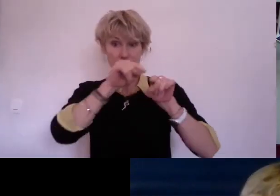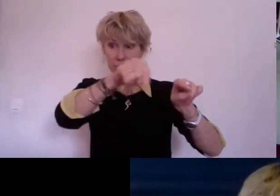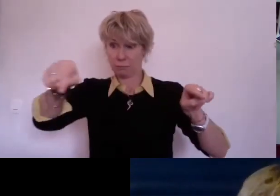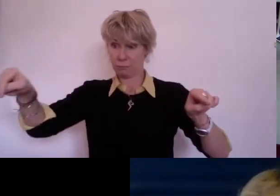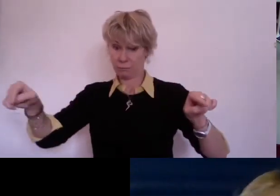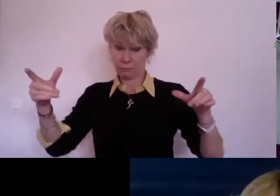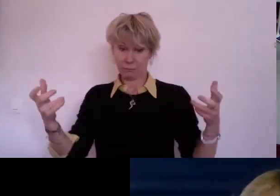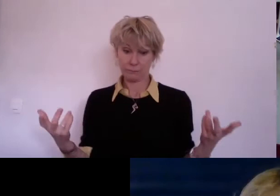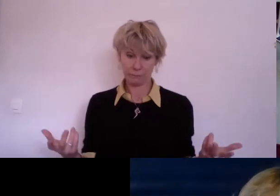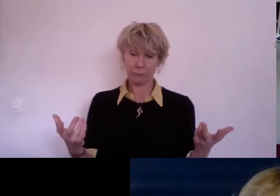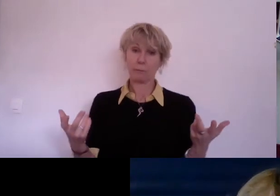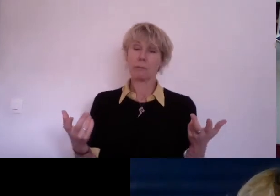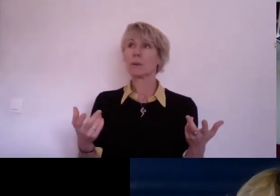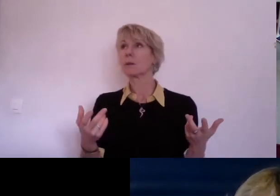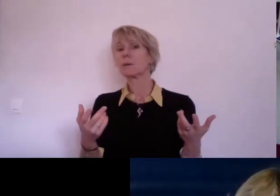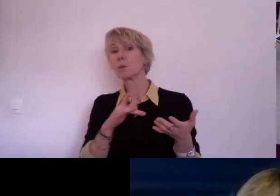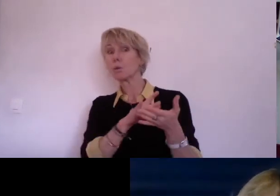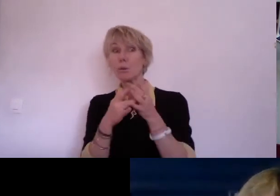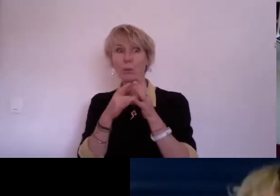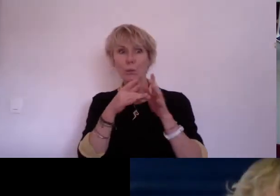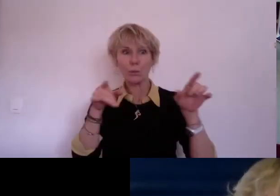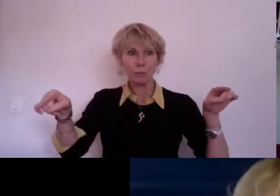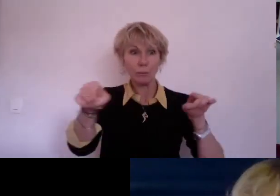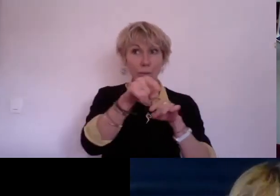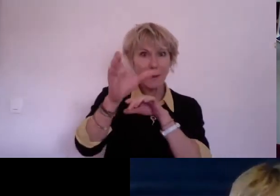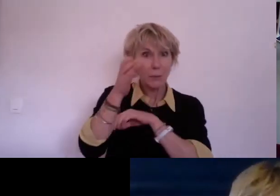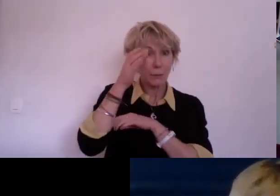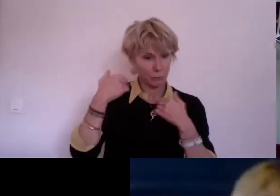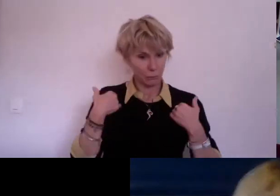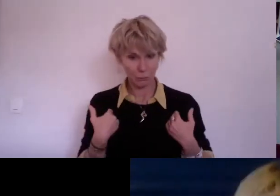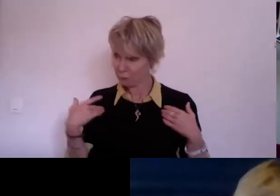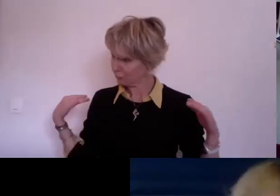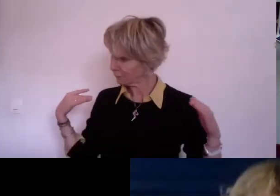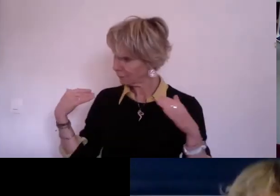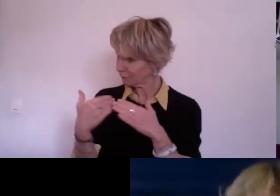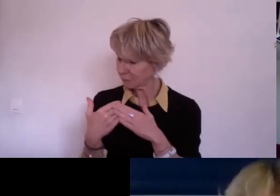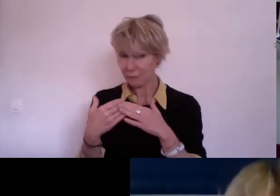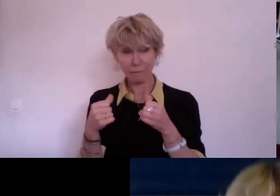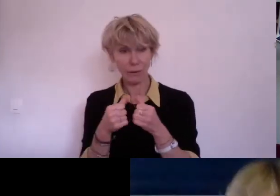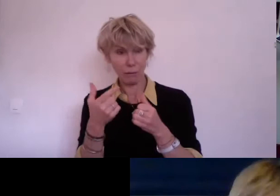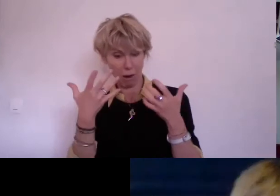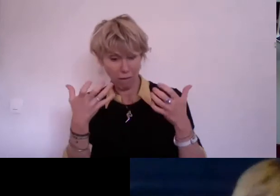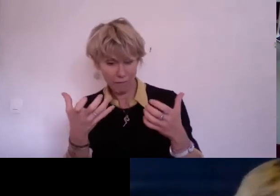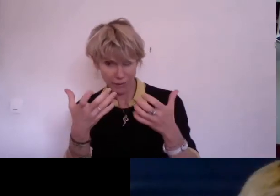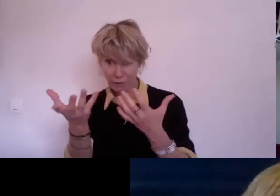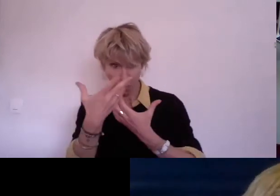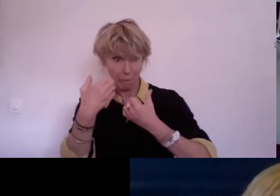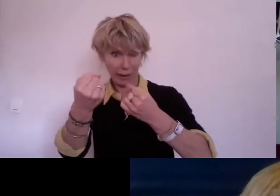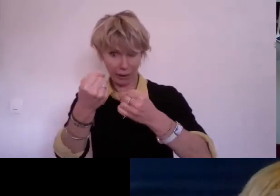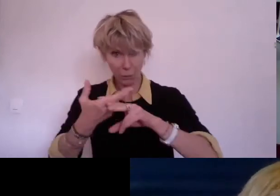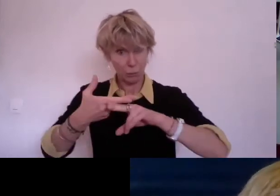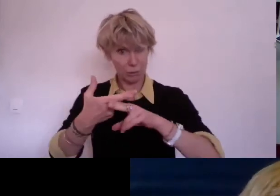on travaille, mais tous ceux qui écoutent peut-être et qui ont envie de s'emparer de l'outil que nous créons.